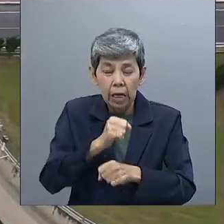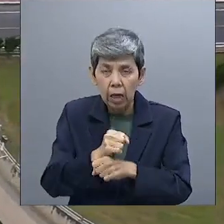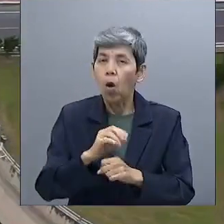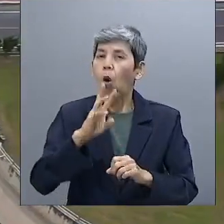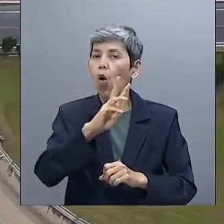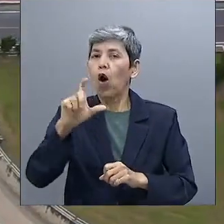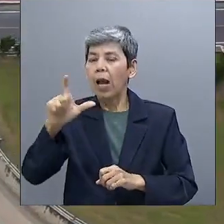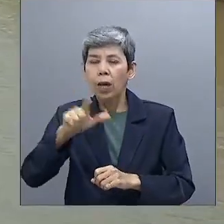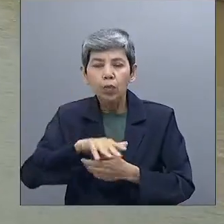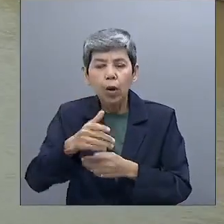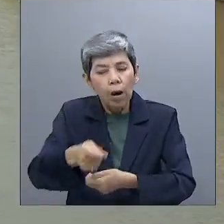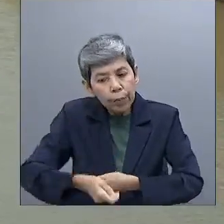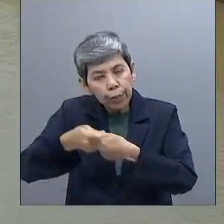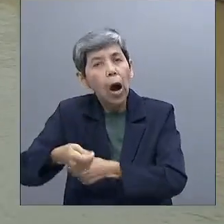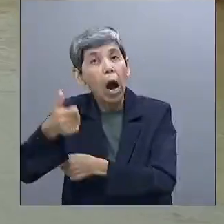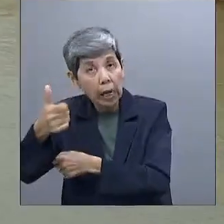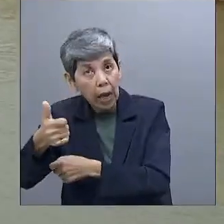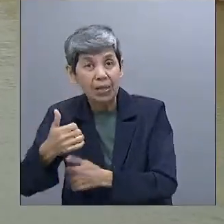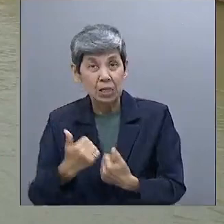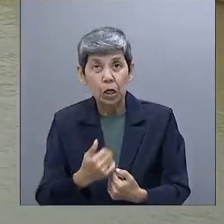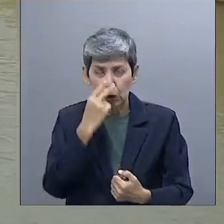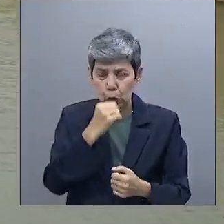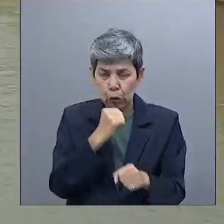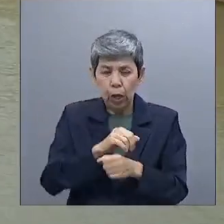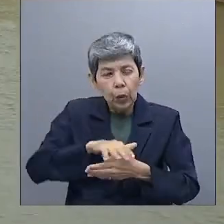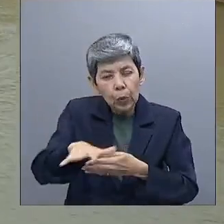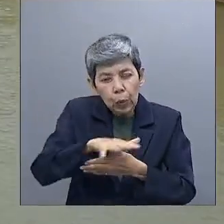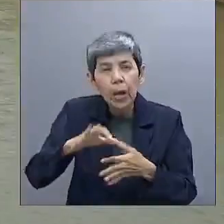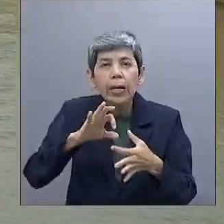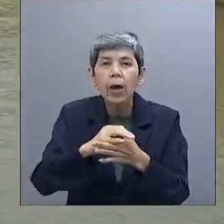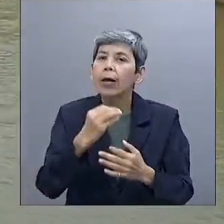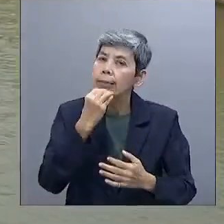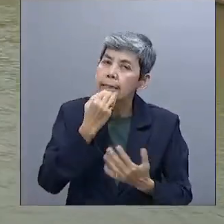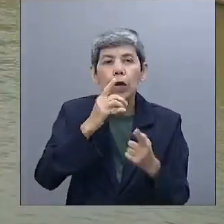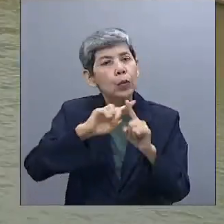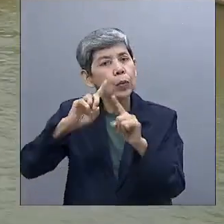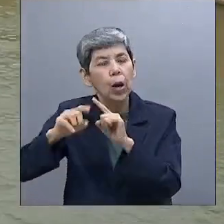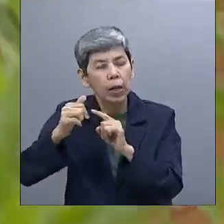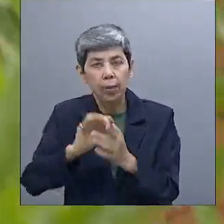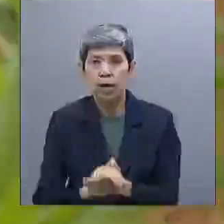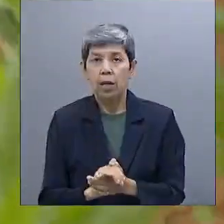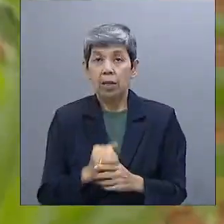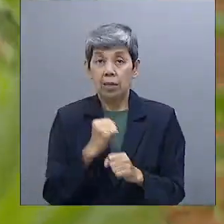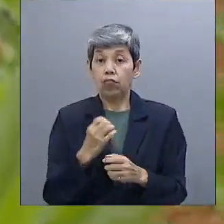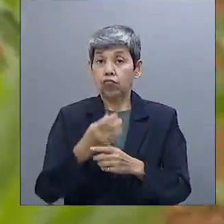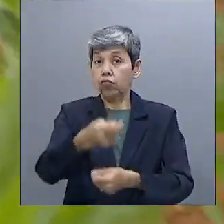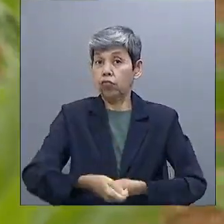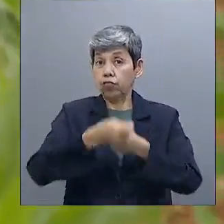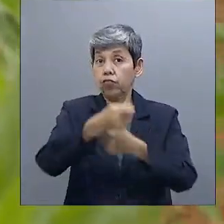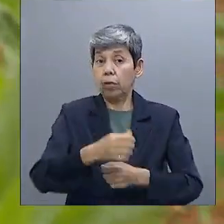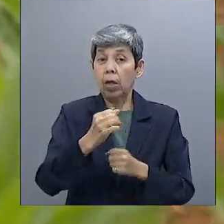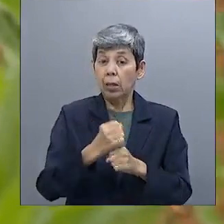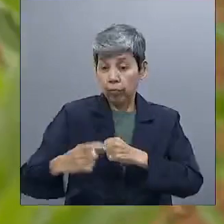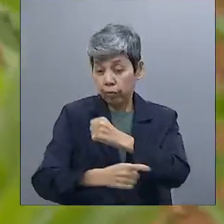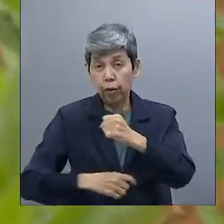กว่า 600ล้านลูกบาศก์เมตรนะคะหน้าฝนนี้จะเน้นระบายน้ำเพื่อการอุปโภคบริโภคโดยที่การทำเกษตรหรือว่านาปีจะ